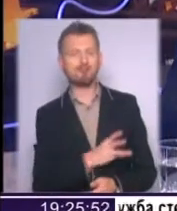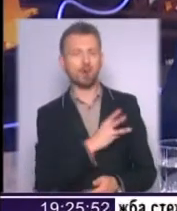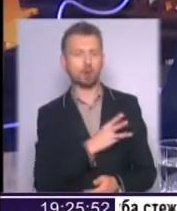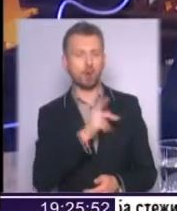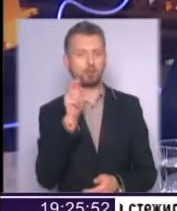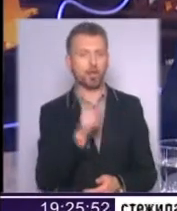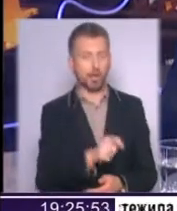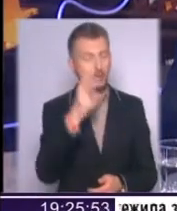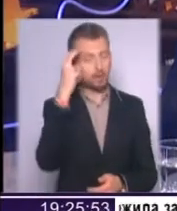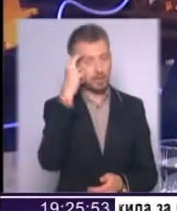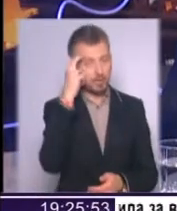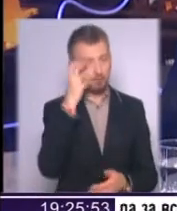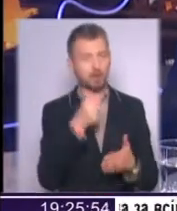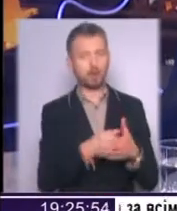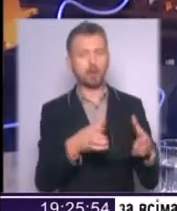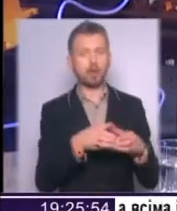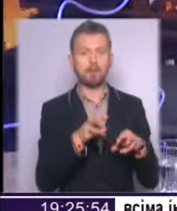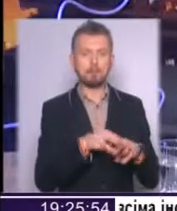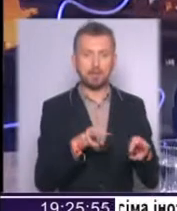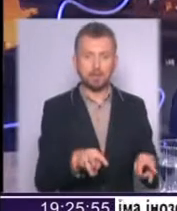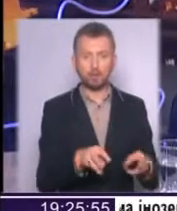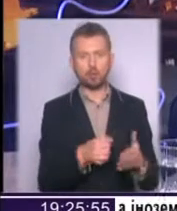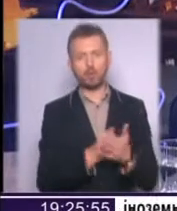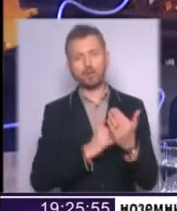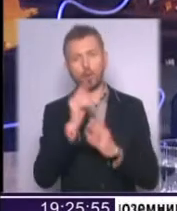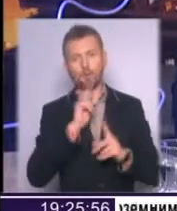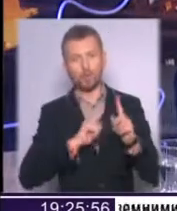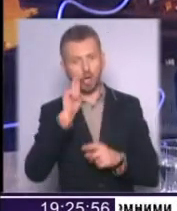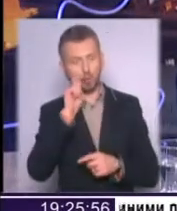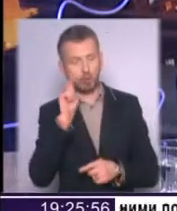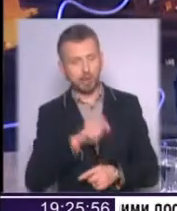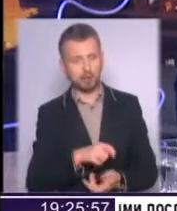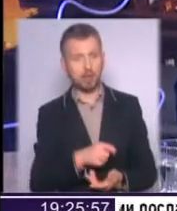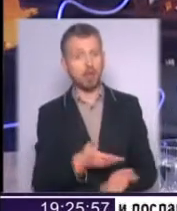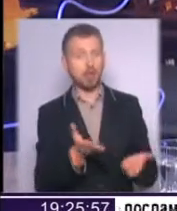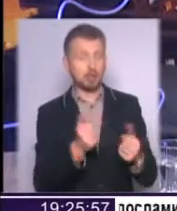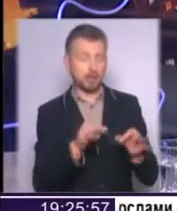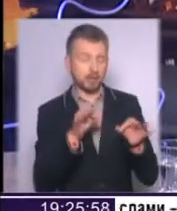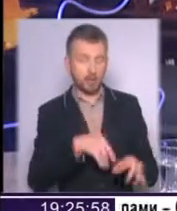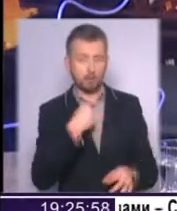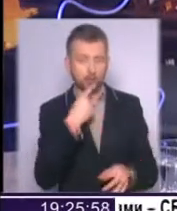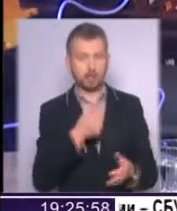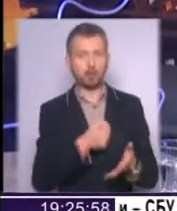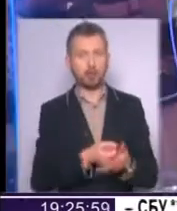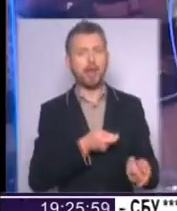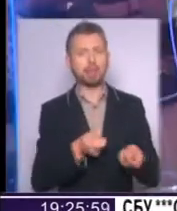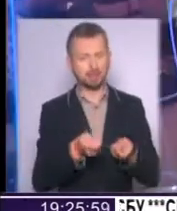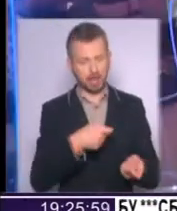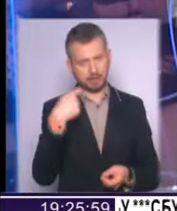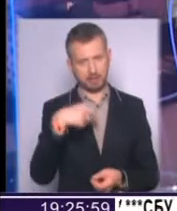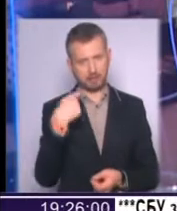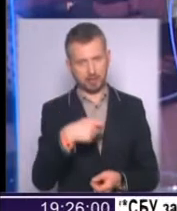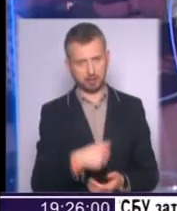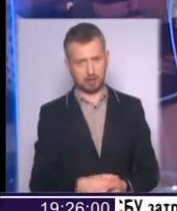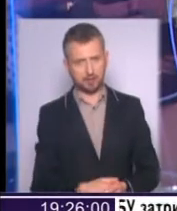приїхати до Києва, до Кабміну, до Верховної Ради України. Давайте правду говорити і до адміністрації президента.